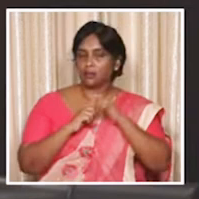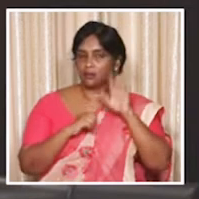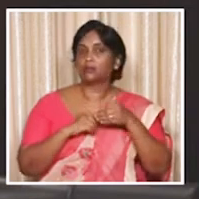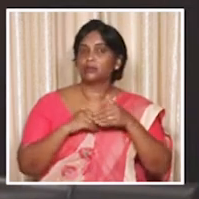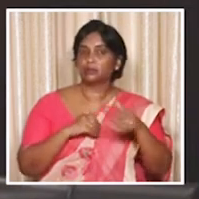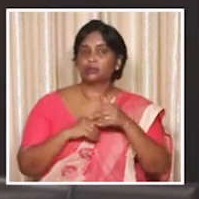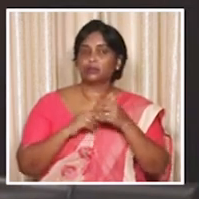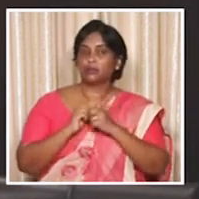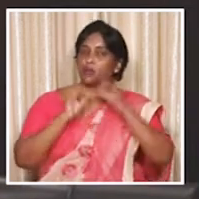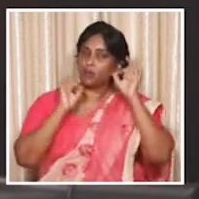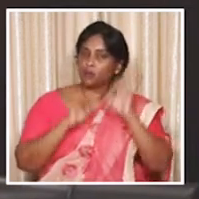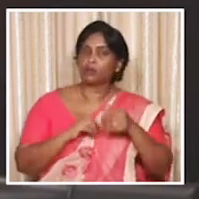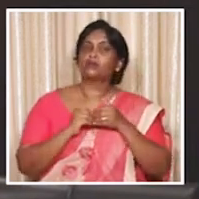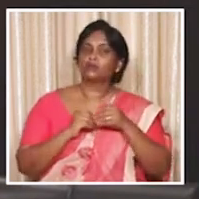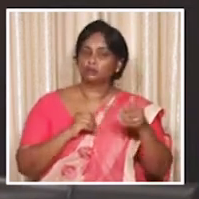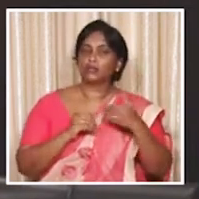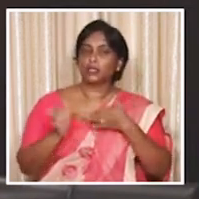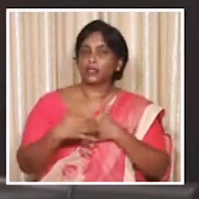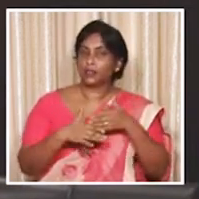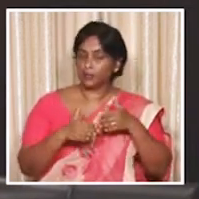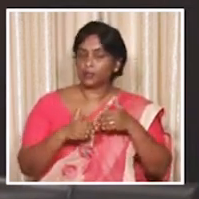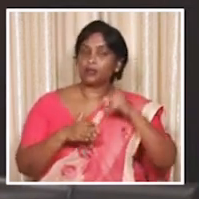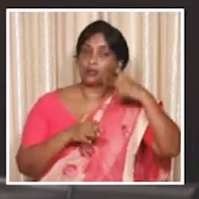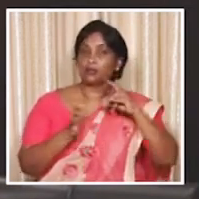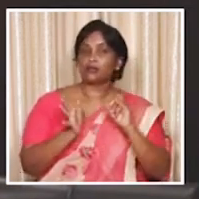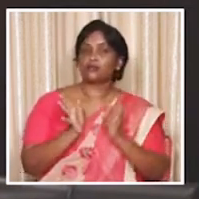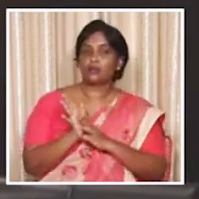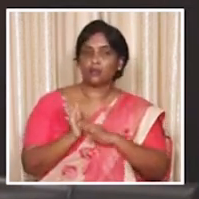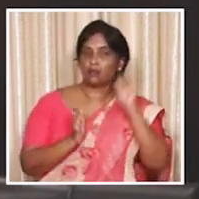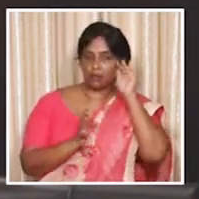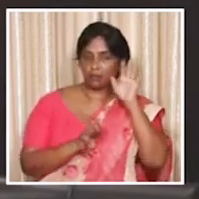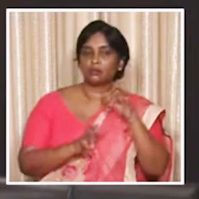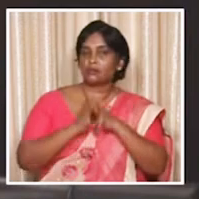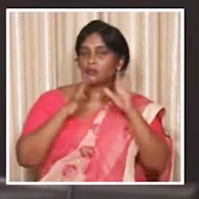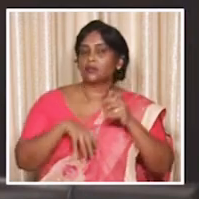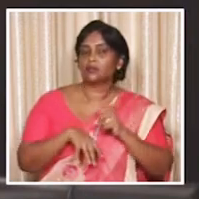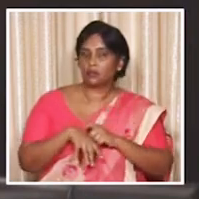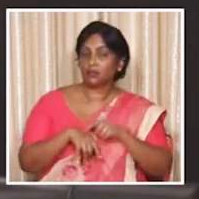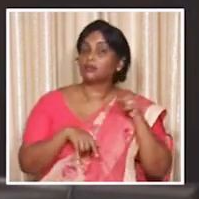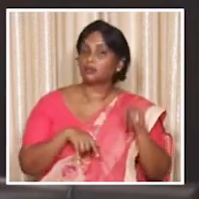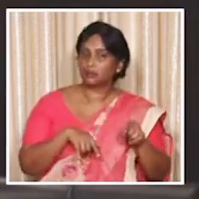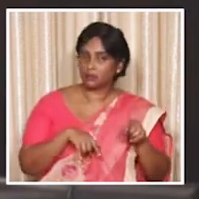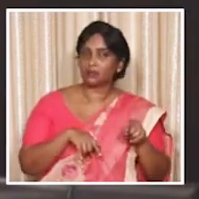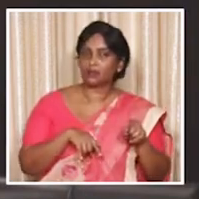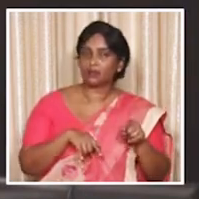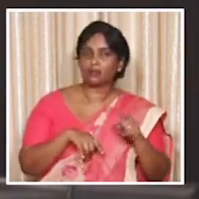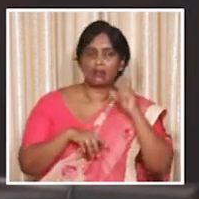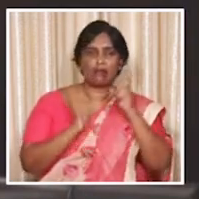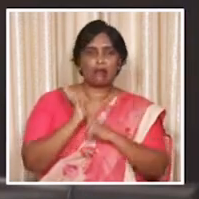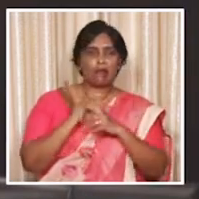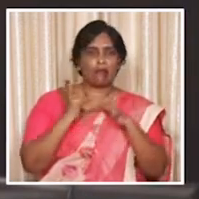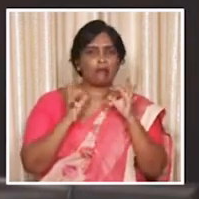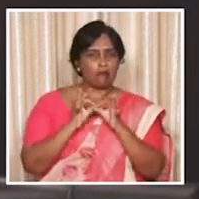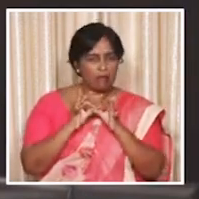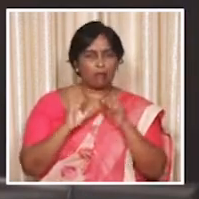ආකාරයට කටයුතු නොකළ යුතුයි කියන එකත් කැබිනට් මේ අනුකමිටුවට වාර්තා වුණා. මොකද බොහෝ වෙලාවට මේ ක්ලබ් සහ මේ පත්වෙන